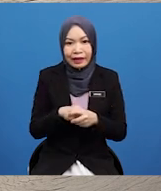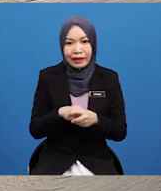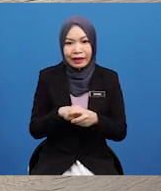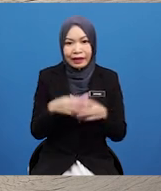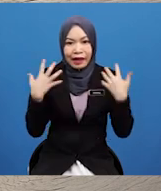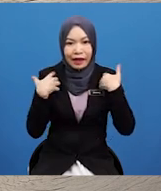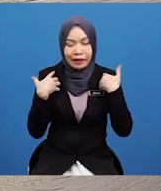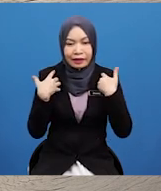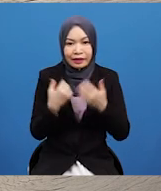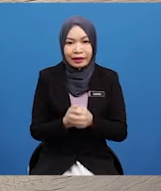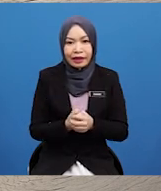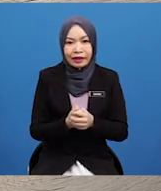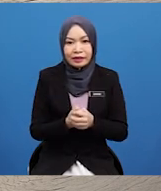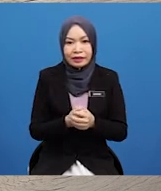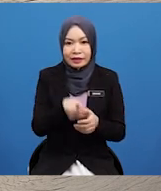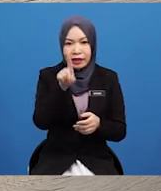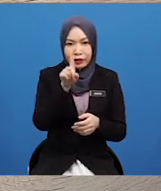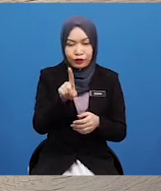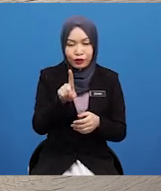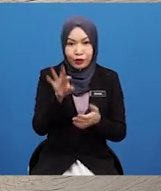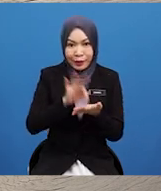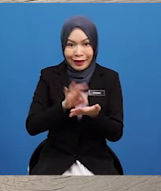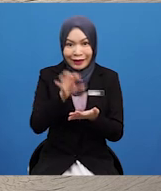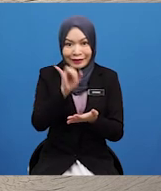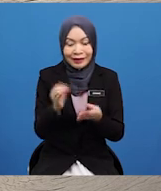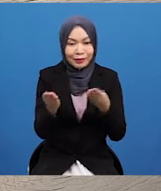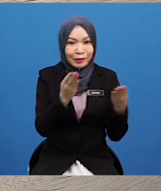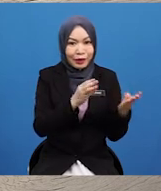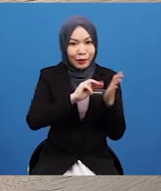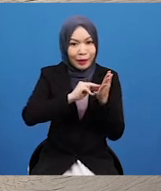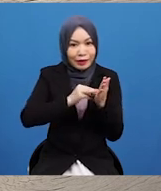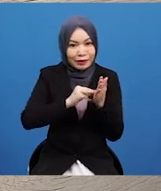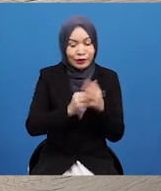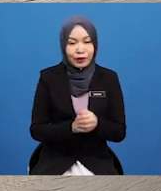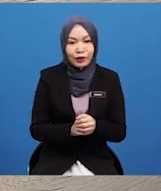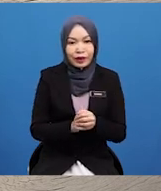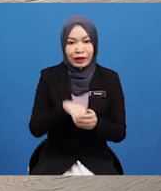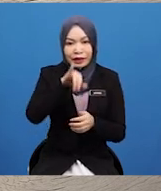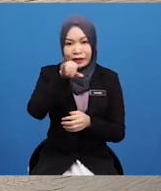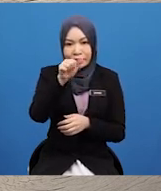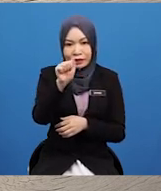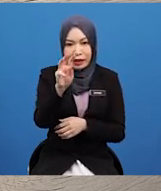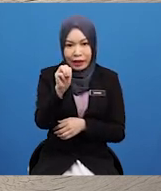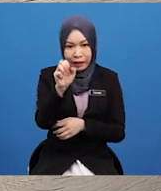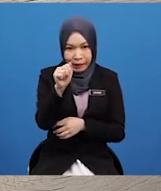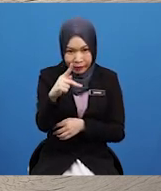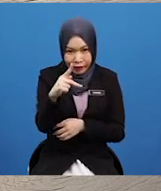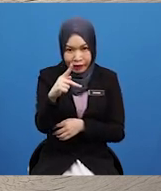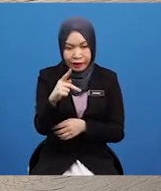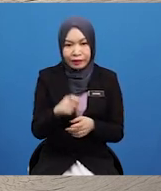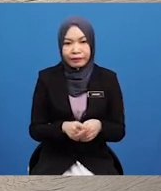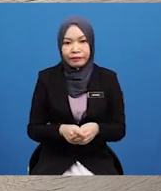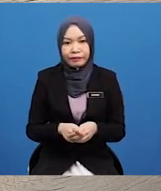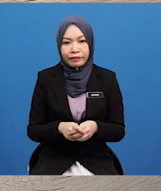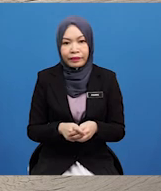satu, sesuatu bilangan yang membawa maksud pisahan atau jamak. Dua, penjodoh